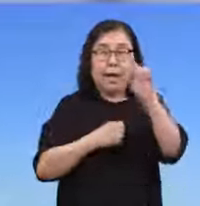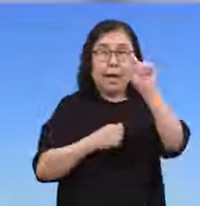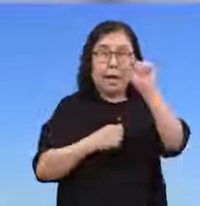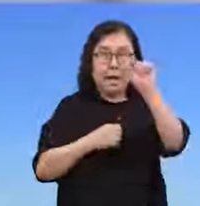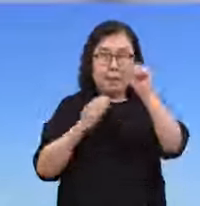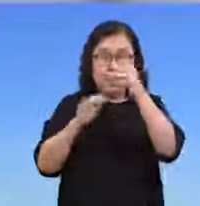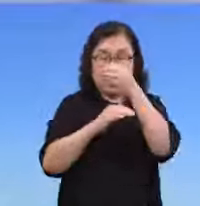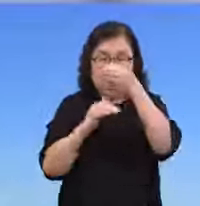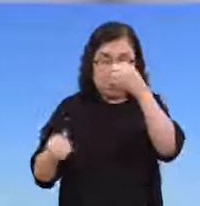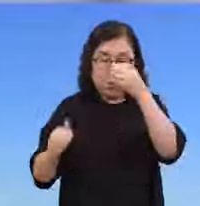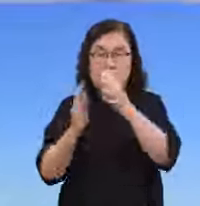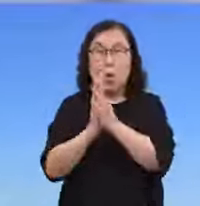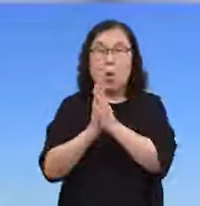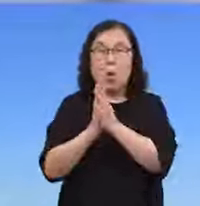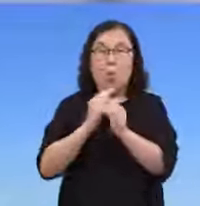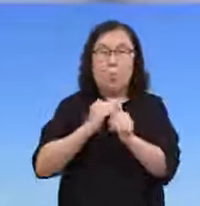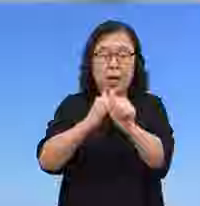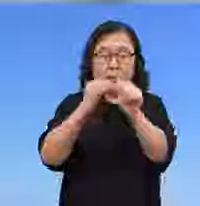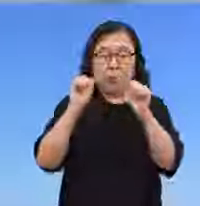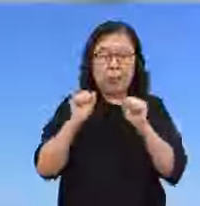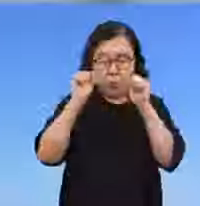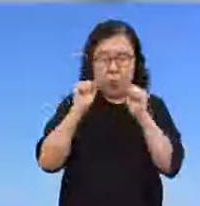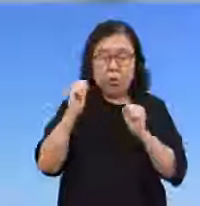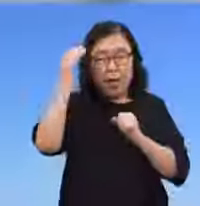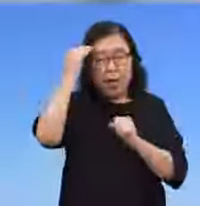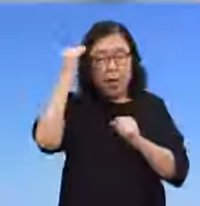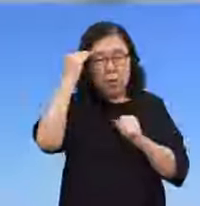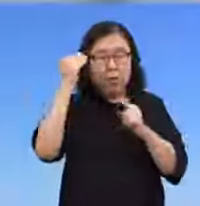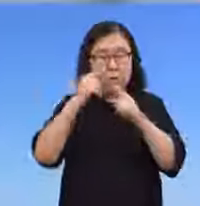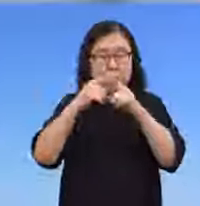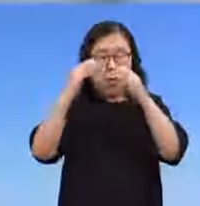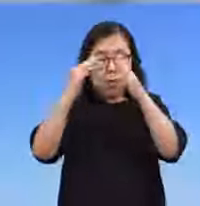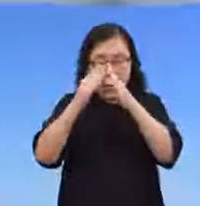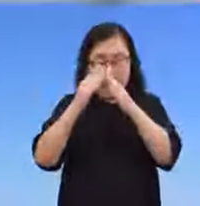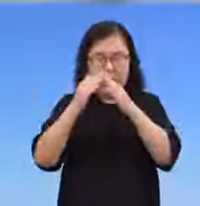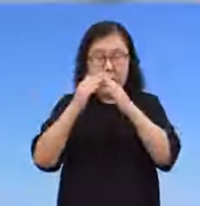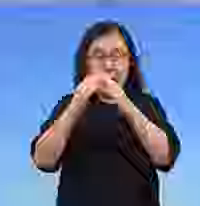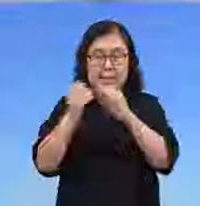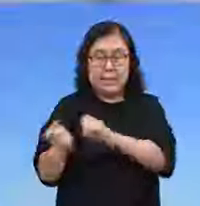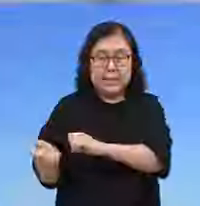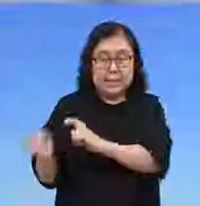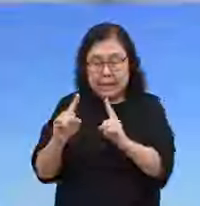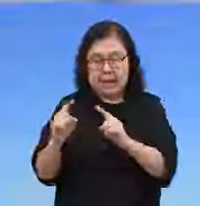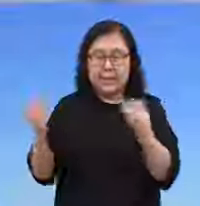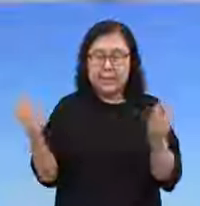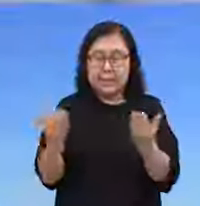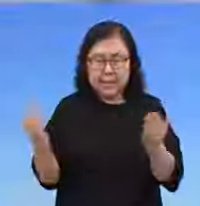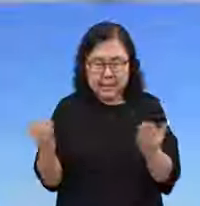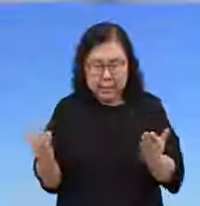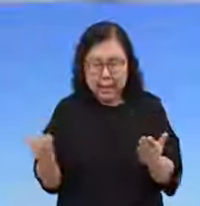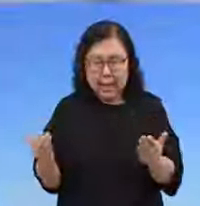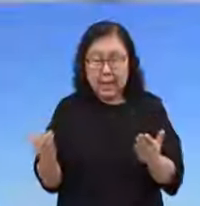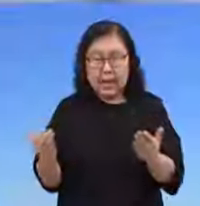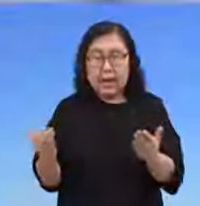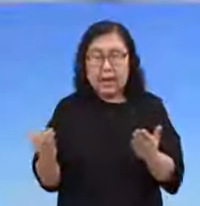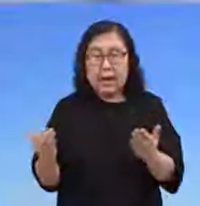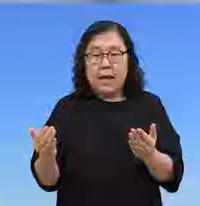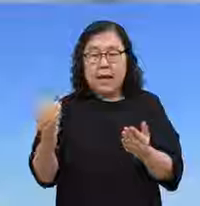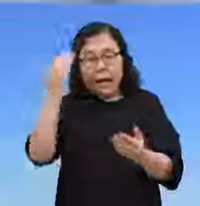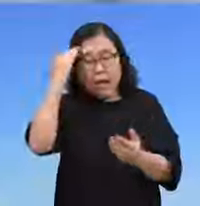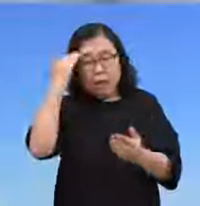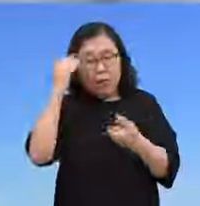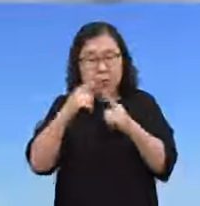일만성도 파수 운동을 한국교회를 살리는 일이다, 한국교회를 위하여 우리가 희생하는 일이다, 이렇게 의미를 너무 크게